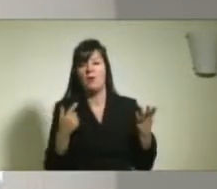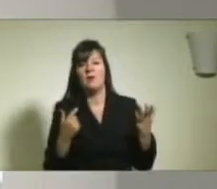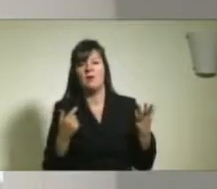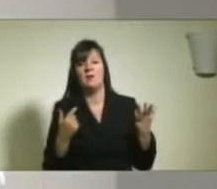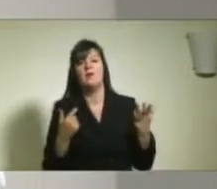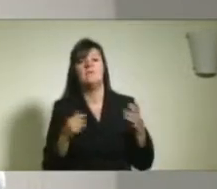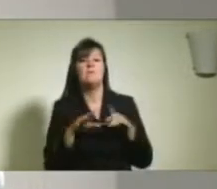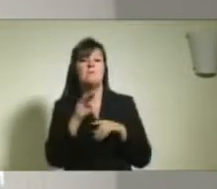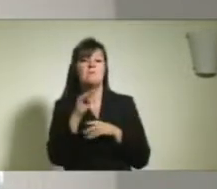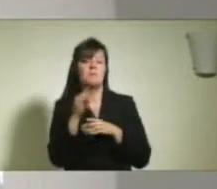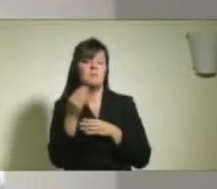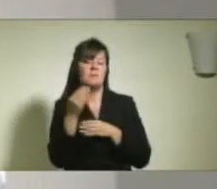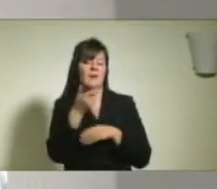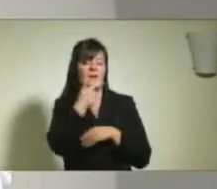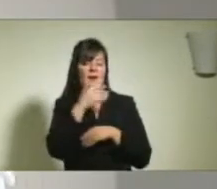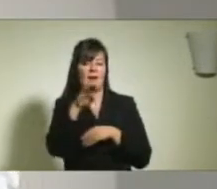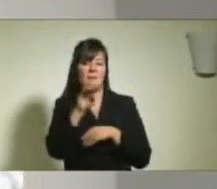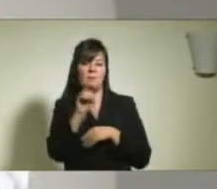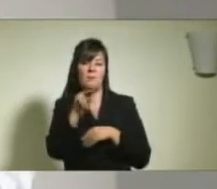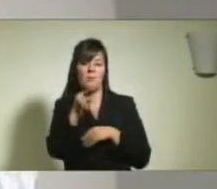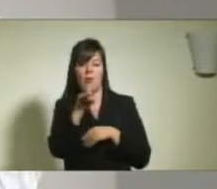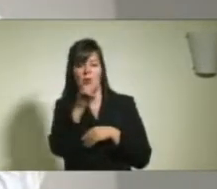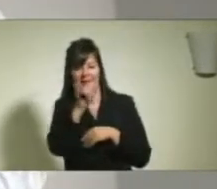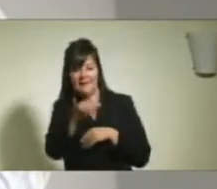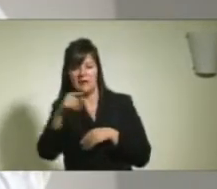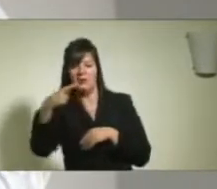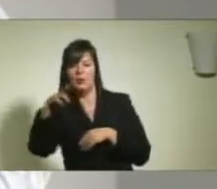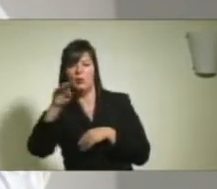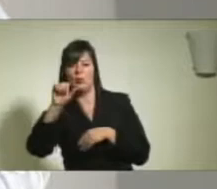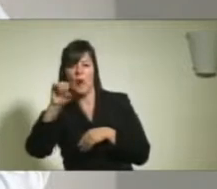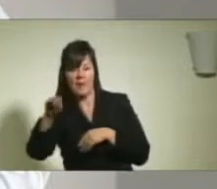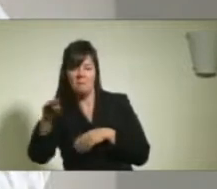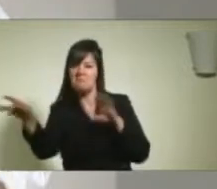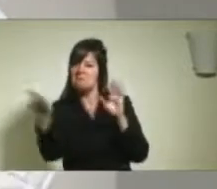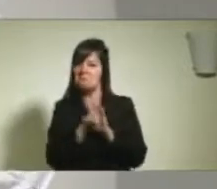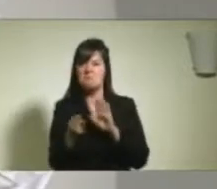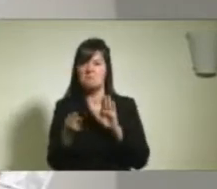de MoneyGram, etc., parce qu'ils n'ont pas d'Internet. Et